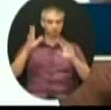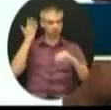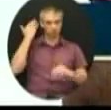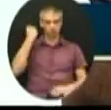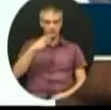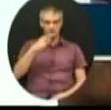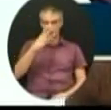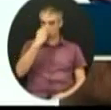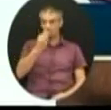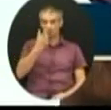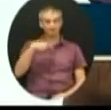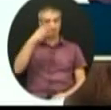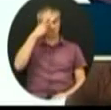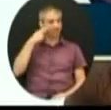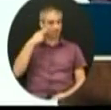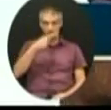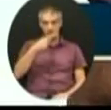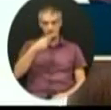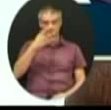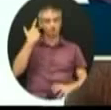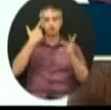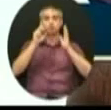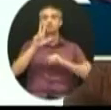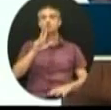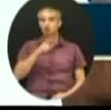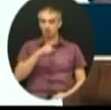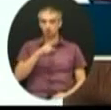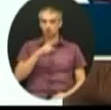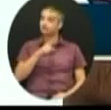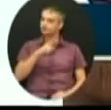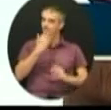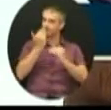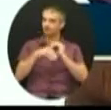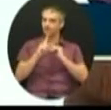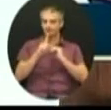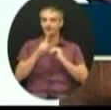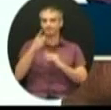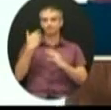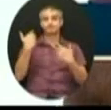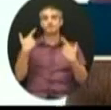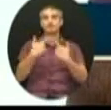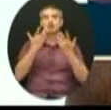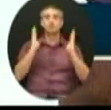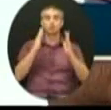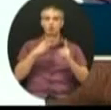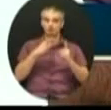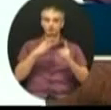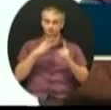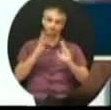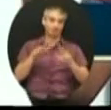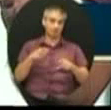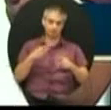שהייתה גולדה ודיין והחברים האלה ב-73. בסופו של דבר זה נגמר במלחמה ארורה,